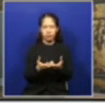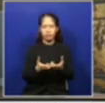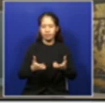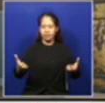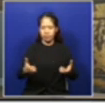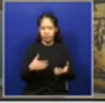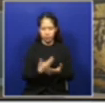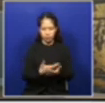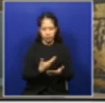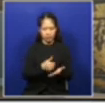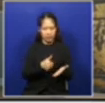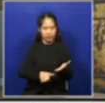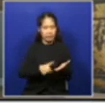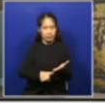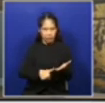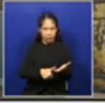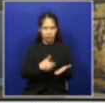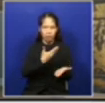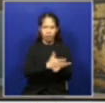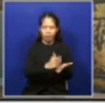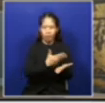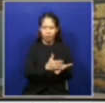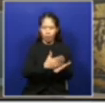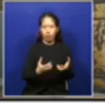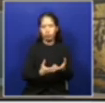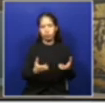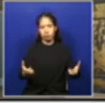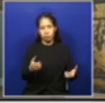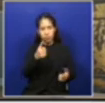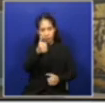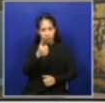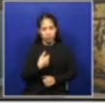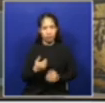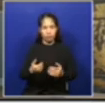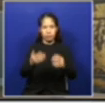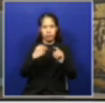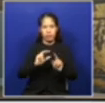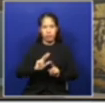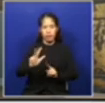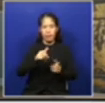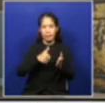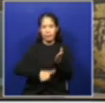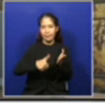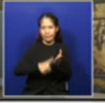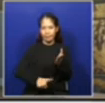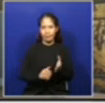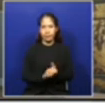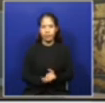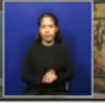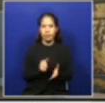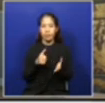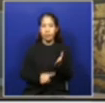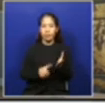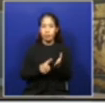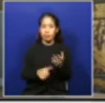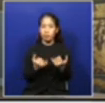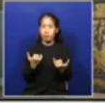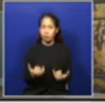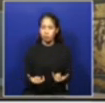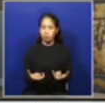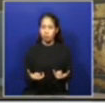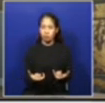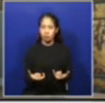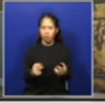หนี้และการพักหนี้อันที่สามก็คือมาตรการทางด้านภาษีนะครับในขณะนี้ท่านประธานครับสถานการณ์อย่